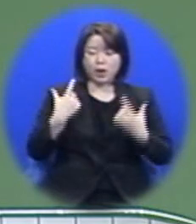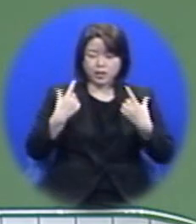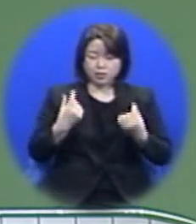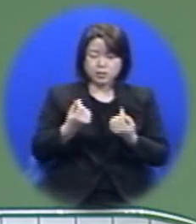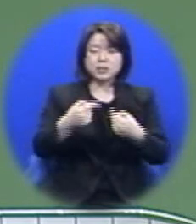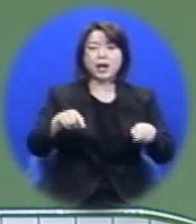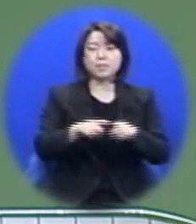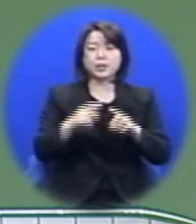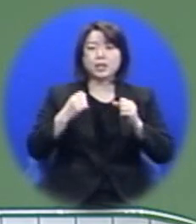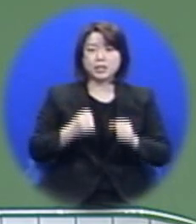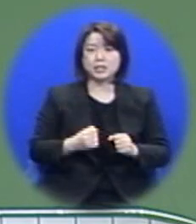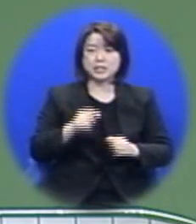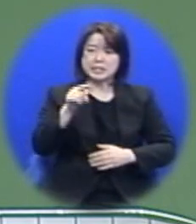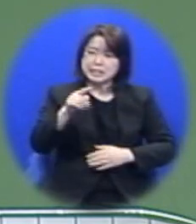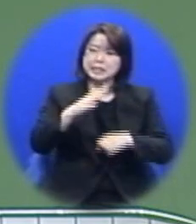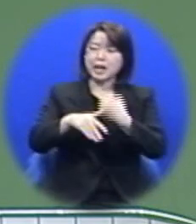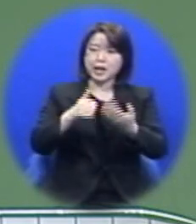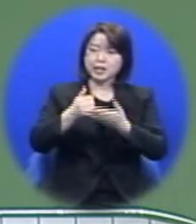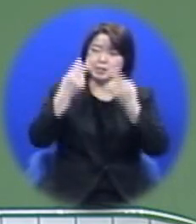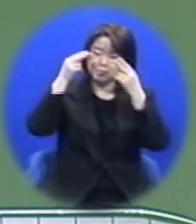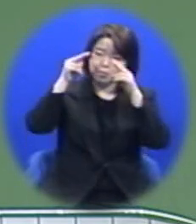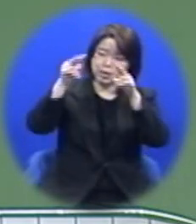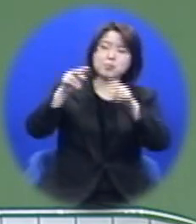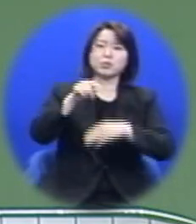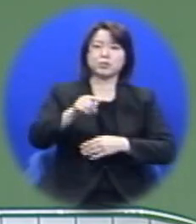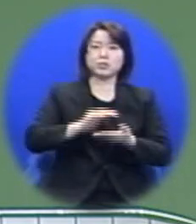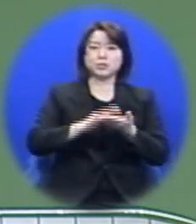그 하나님을 바라보는 것입니다.